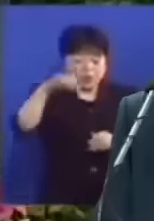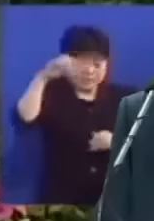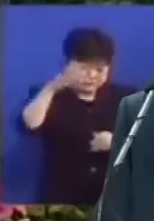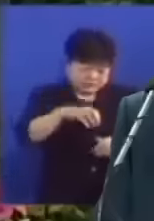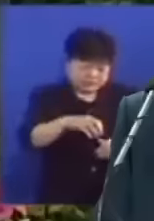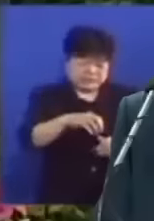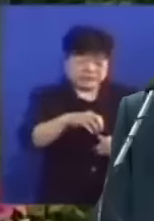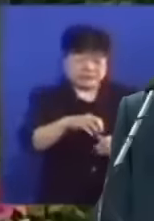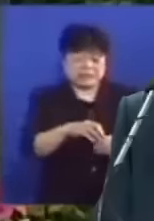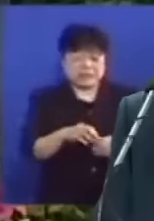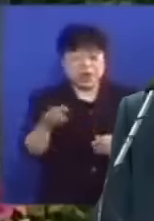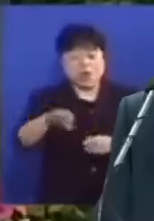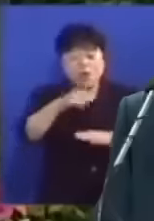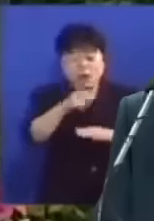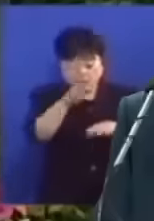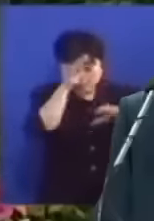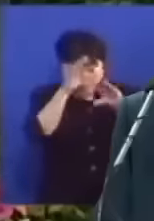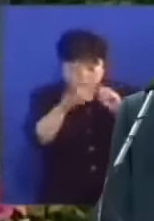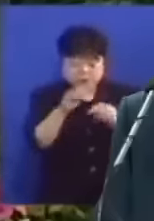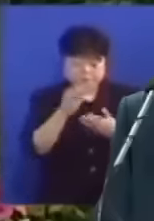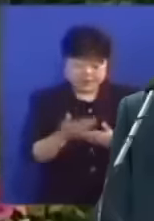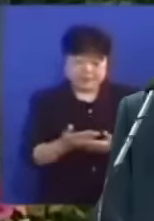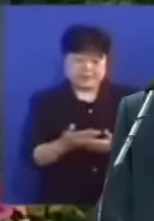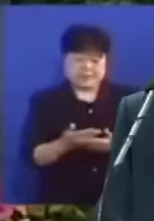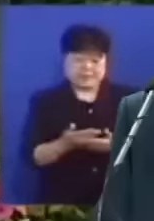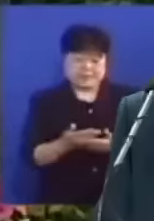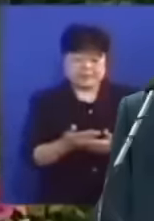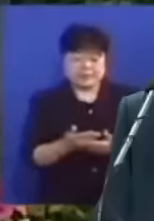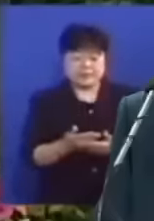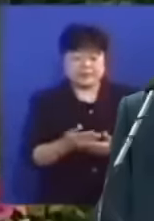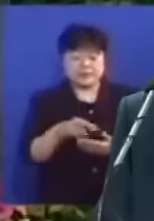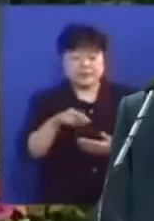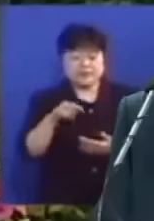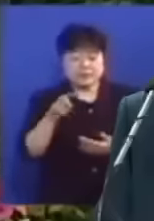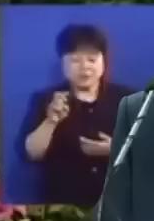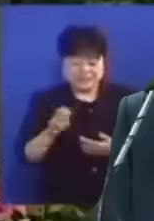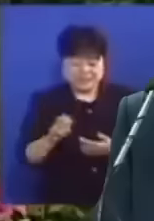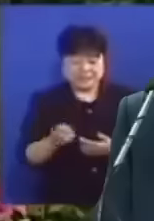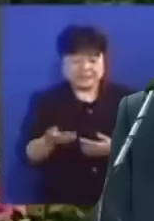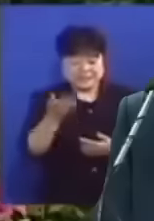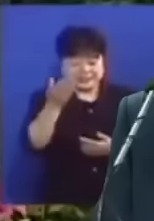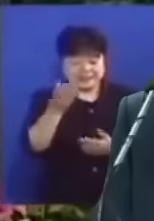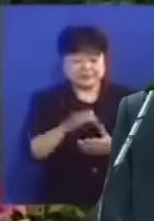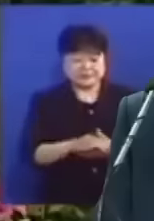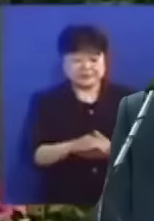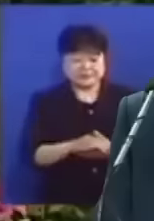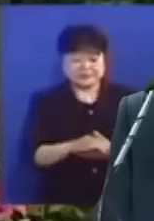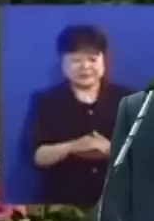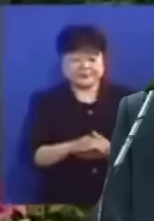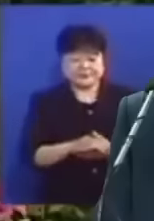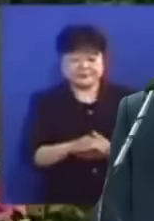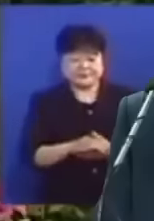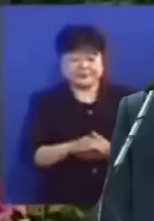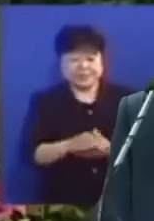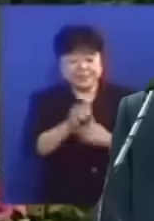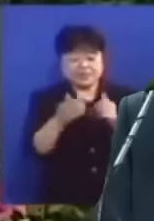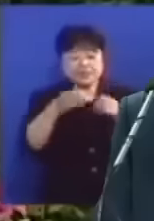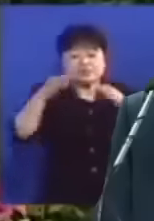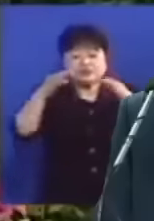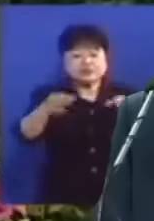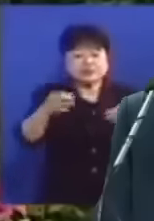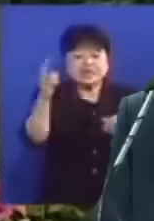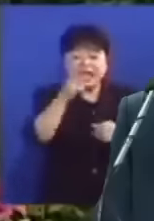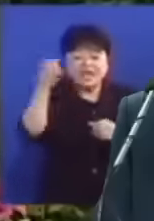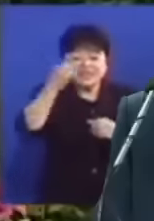타면 왕이 나으시리이다. 사무엘상 16장 23절에 하나님께서 부르시는 악령이 사울에게 이럴